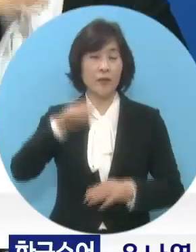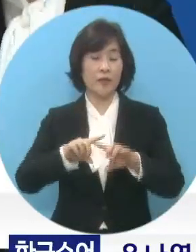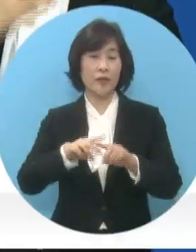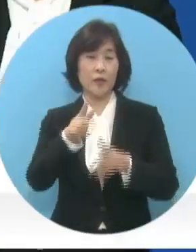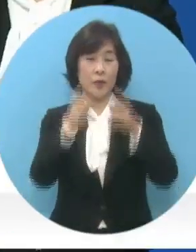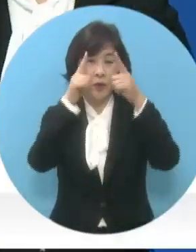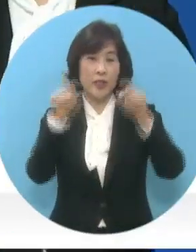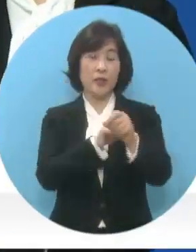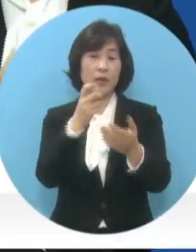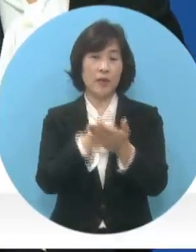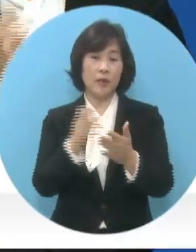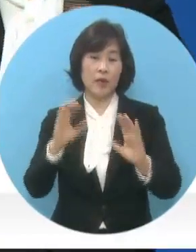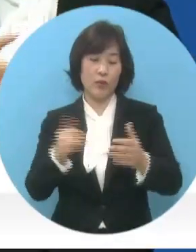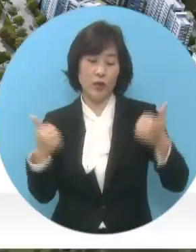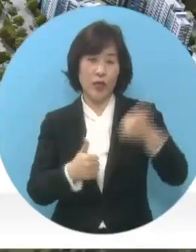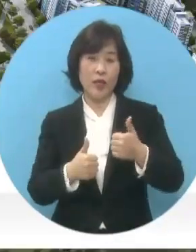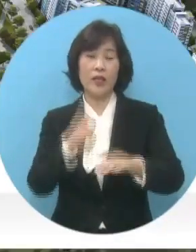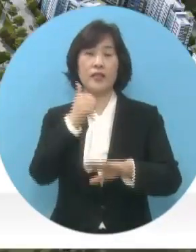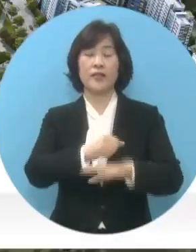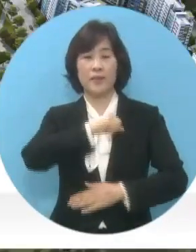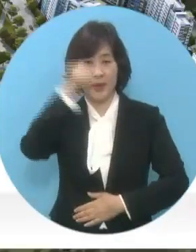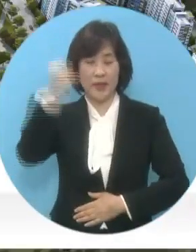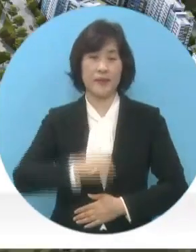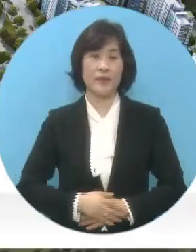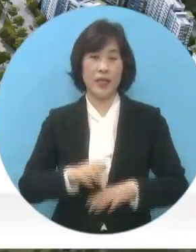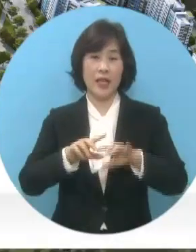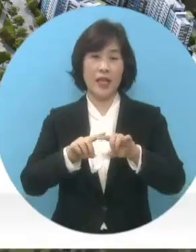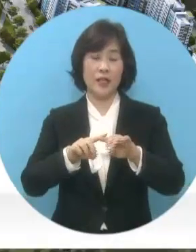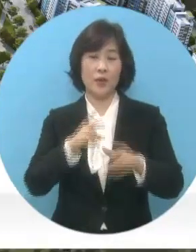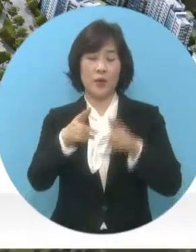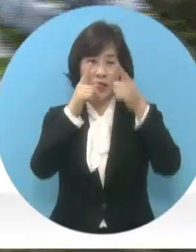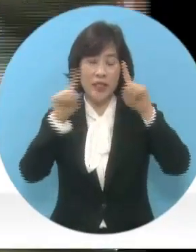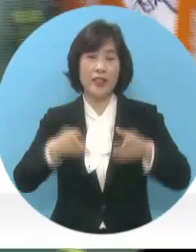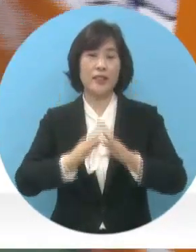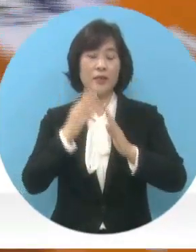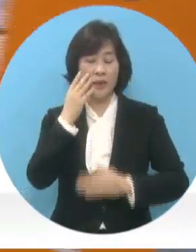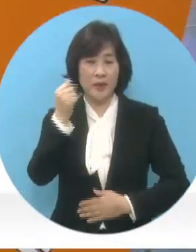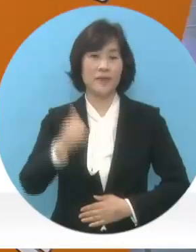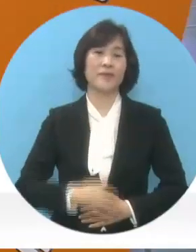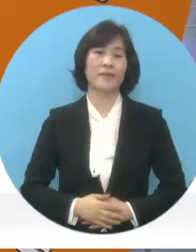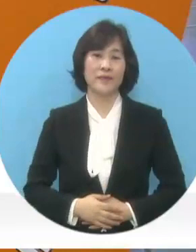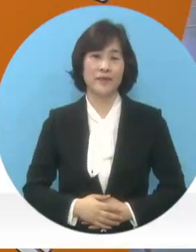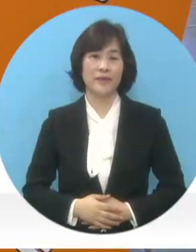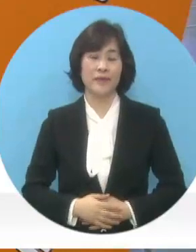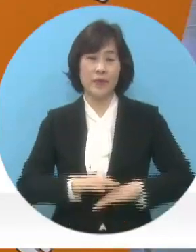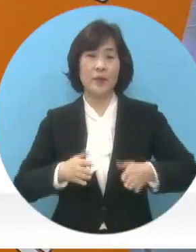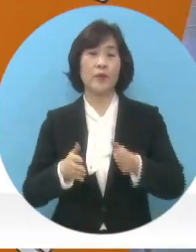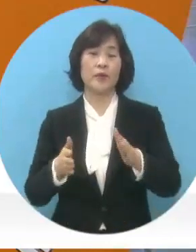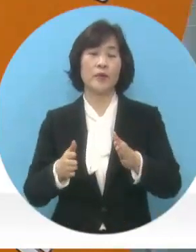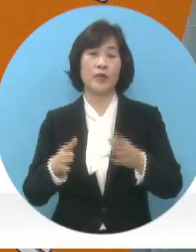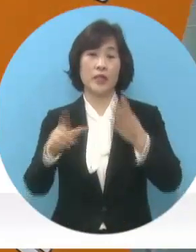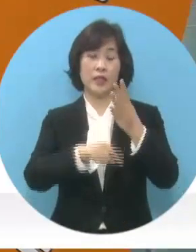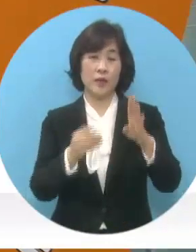한국에너지공대 특별법이 국회 본회의에서 최종 처리돼 한전공대 설립에 탄력이 붙었습니다. 전남도는 다음